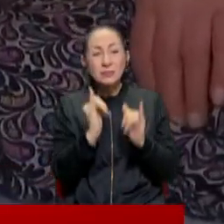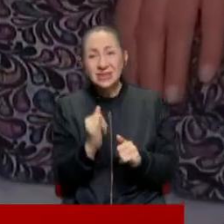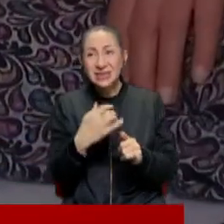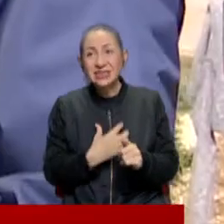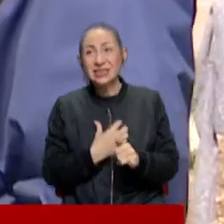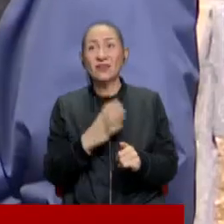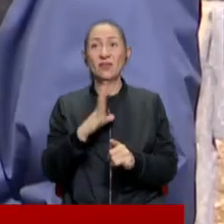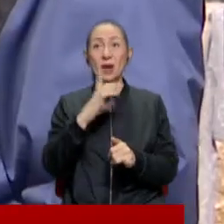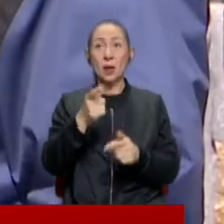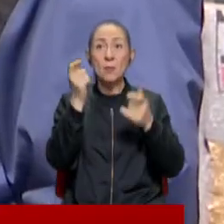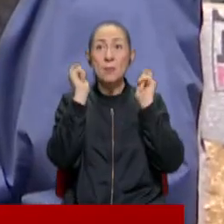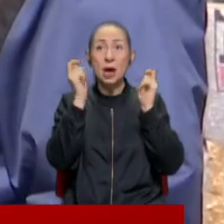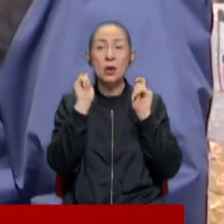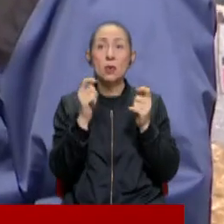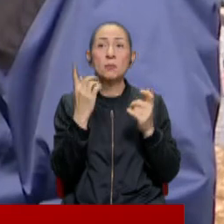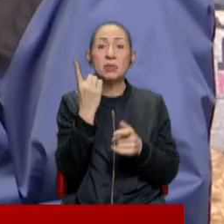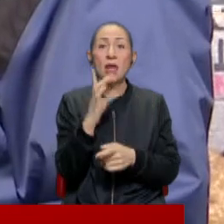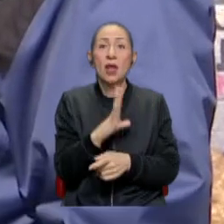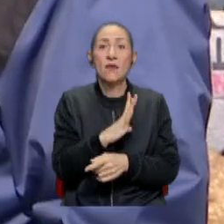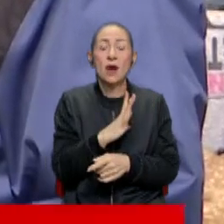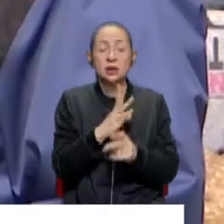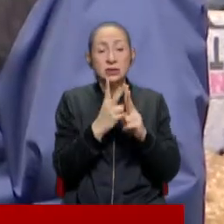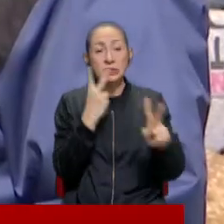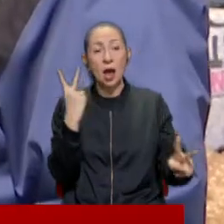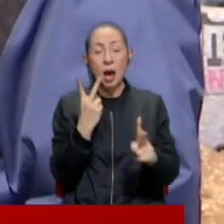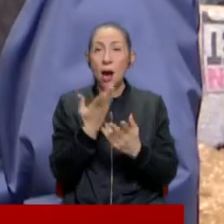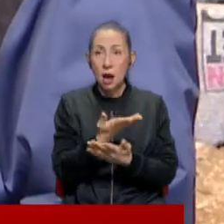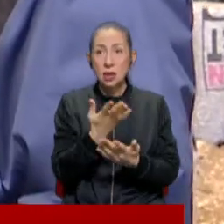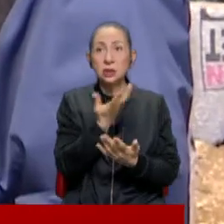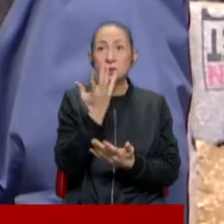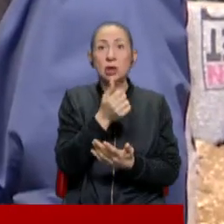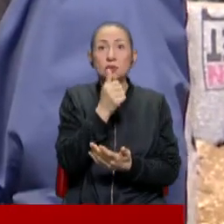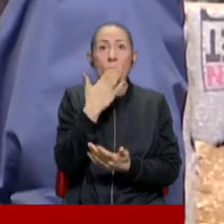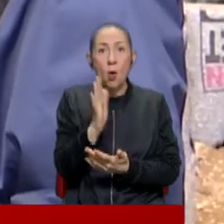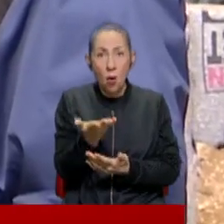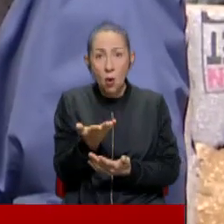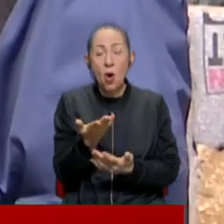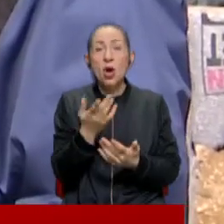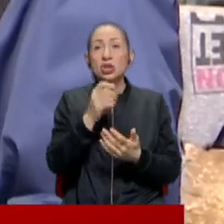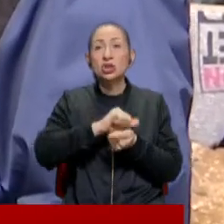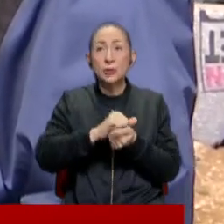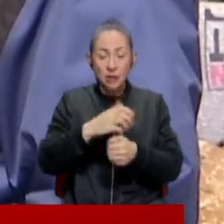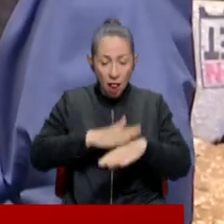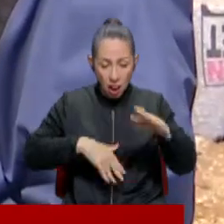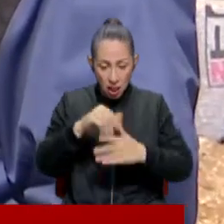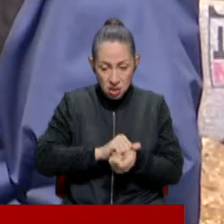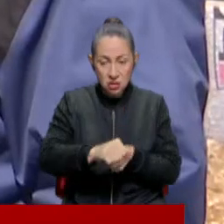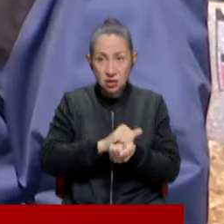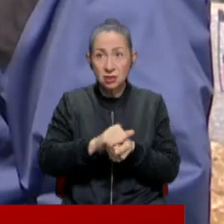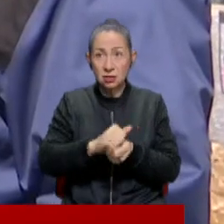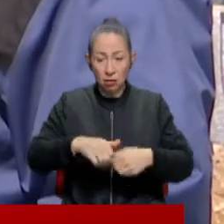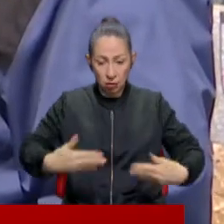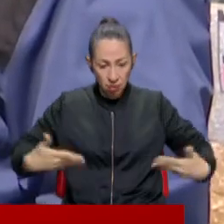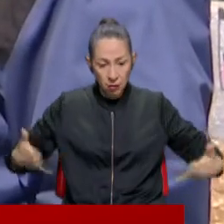taşıyanlar da banyo mesela sadece bir tane var sırayla giriliyor sıcak su olmuyor çamaşır da sen elde yıkıyoruz ortalığı